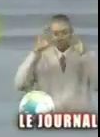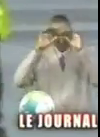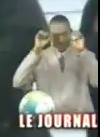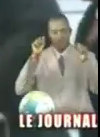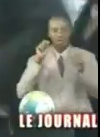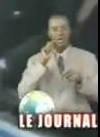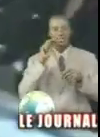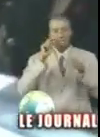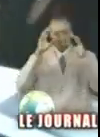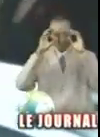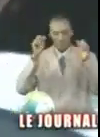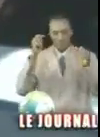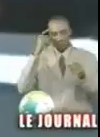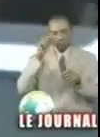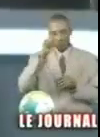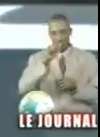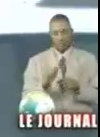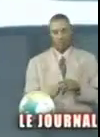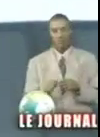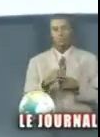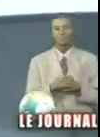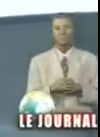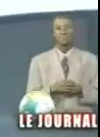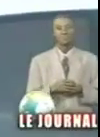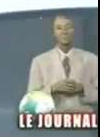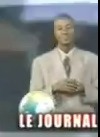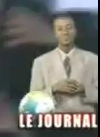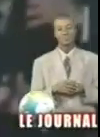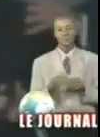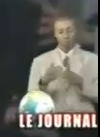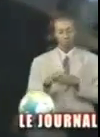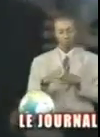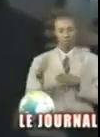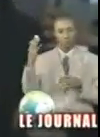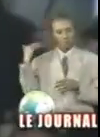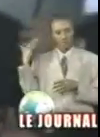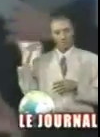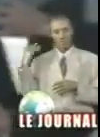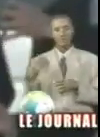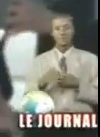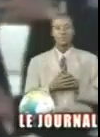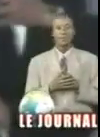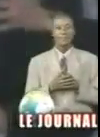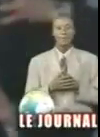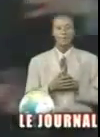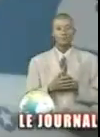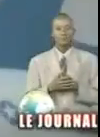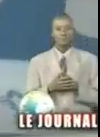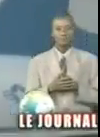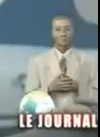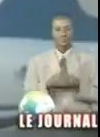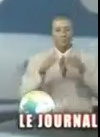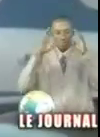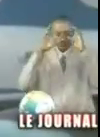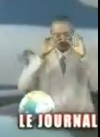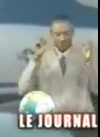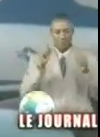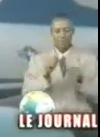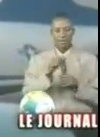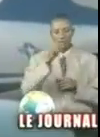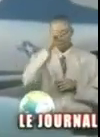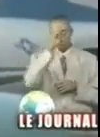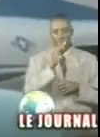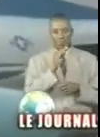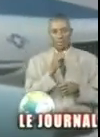Sud, décédé jeudi 5 décembre dernier. Plusieurs autres marques, dont notamment le président Barack Obama des